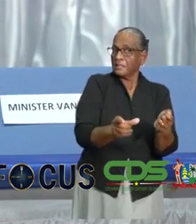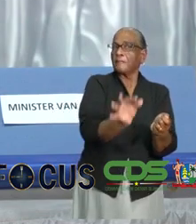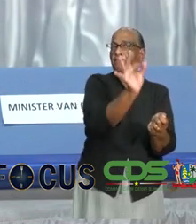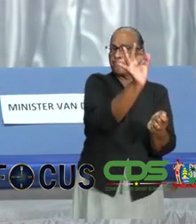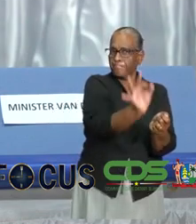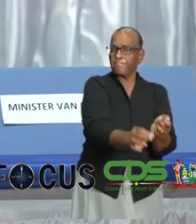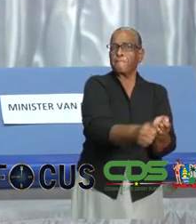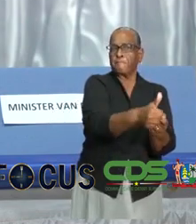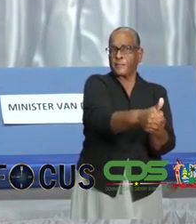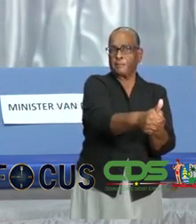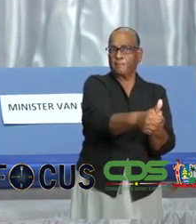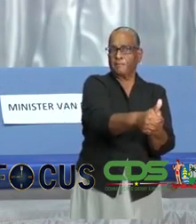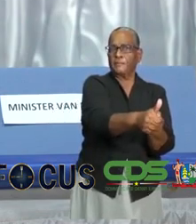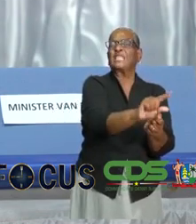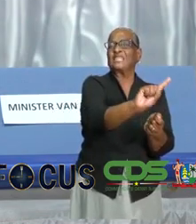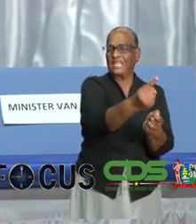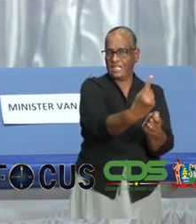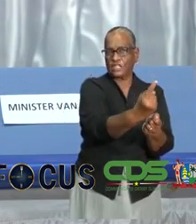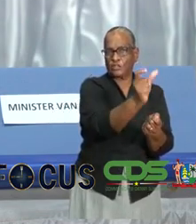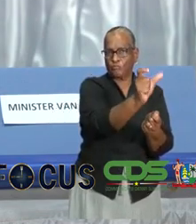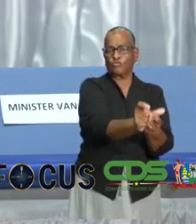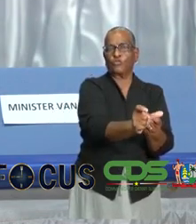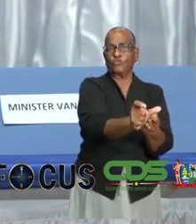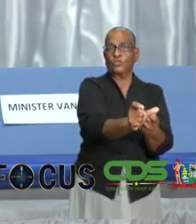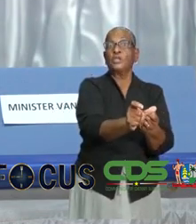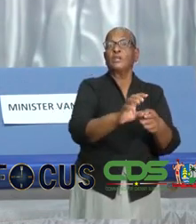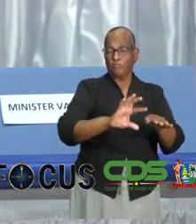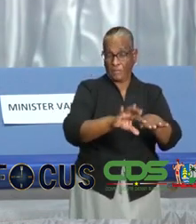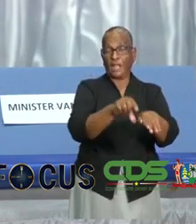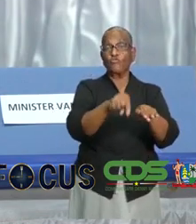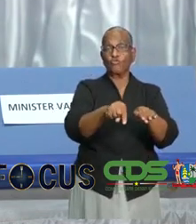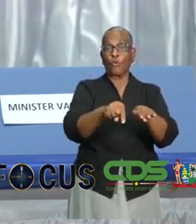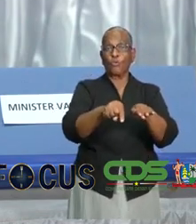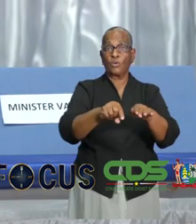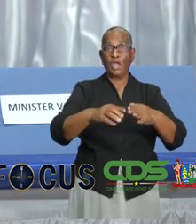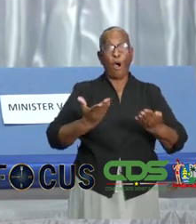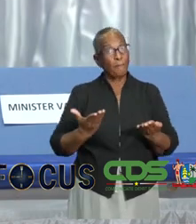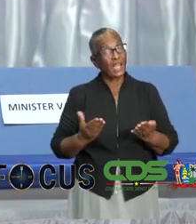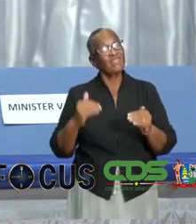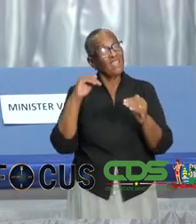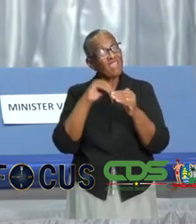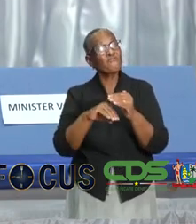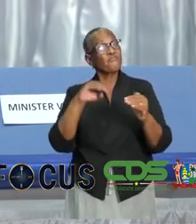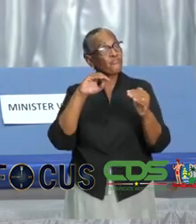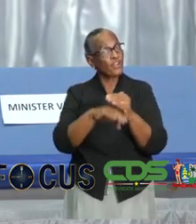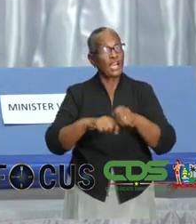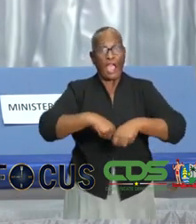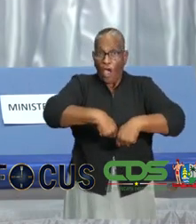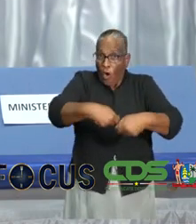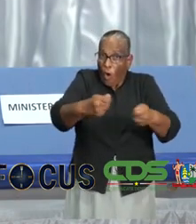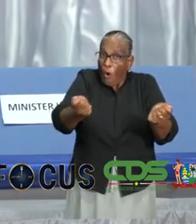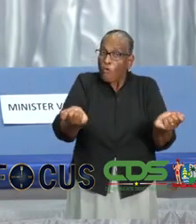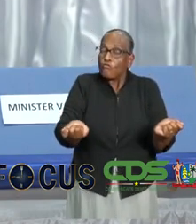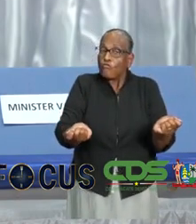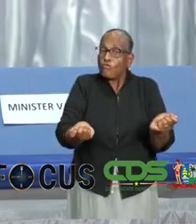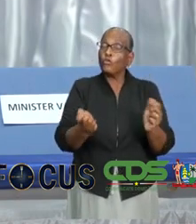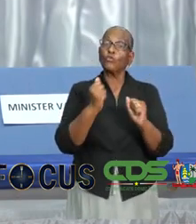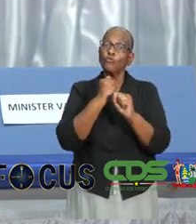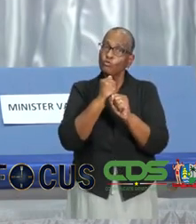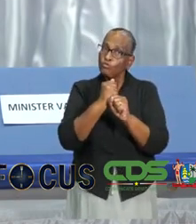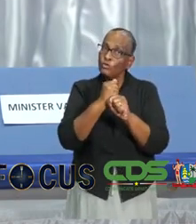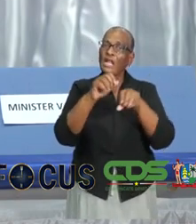van haar beleid. Dat betekent dat invulling en uitvoering wordt gegeven aan